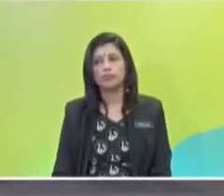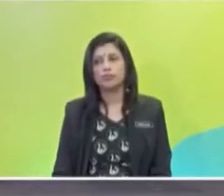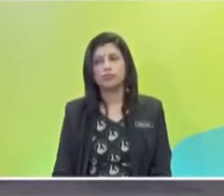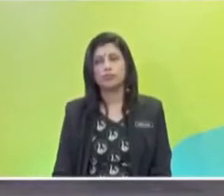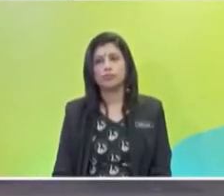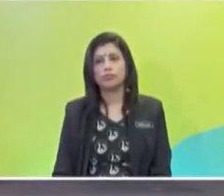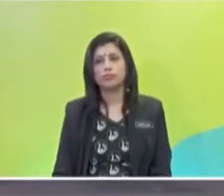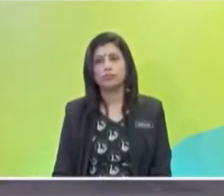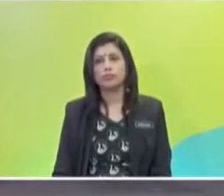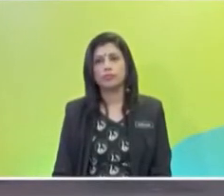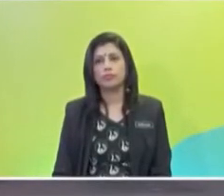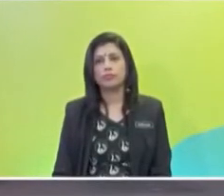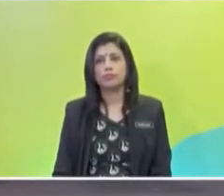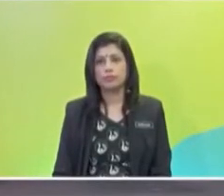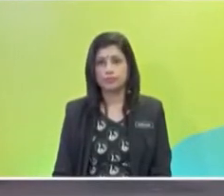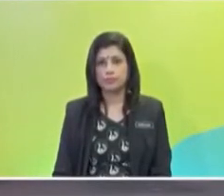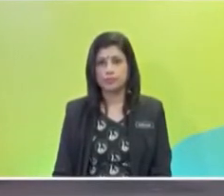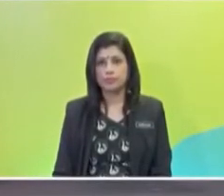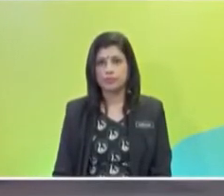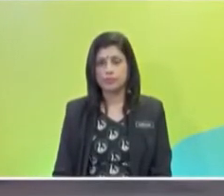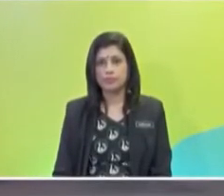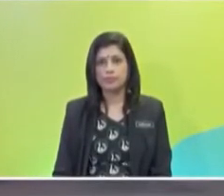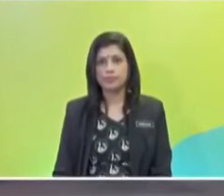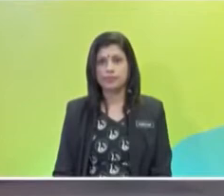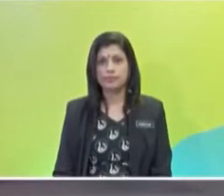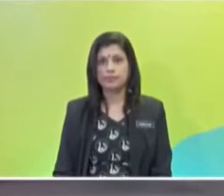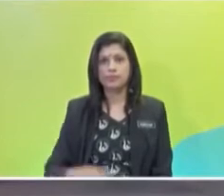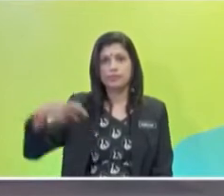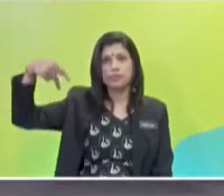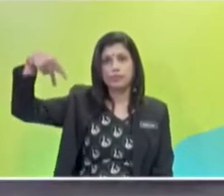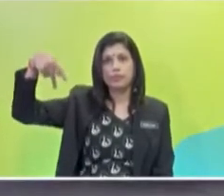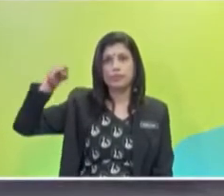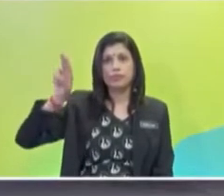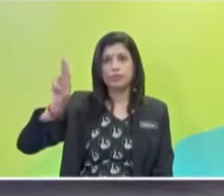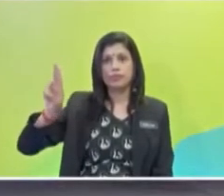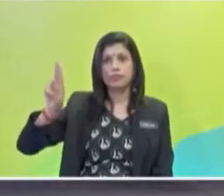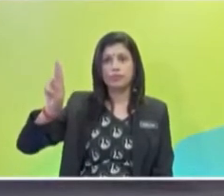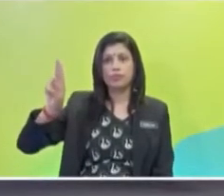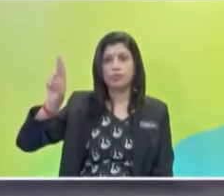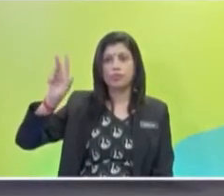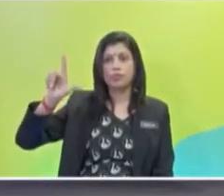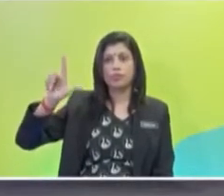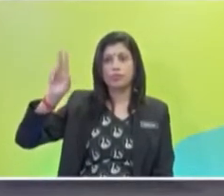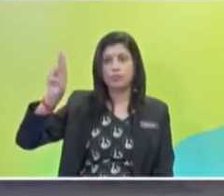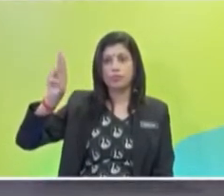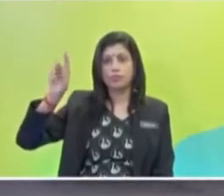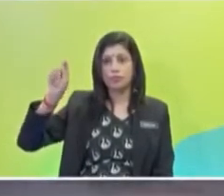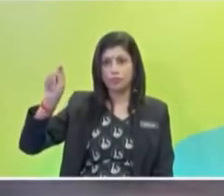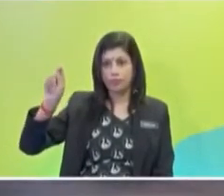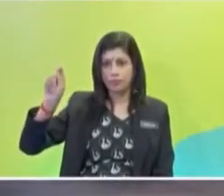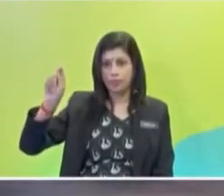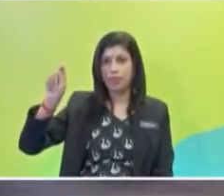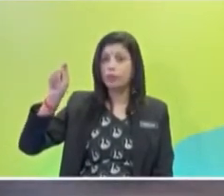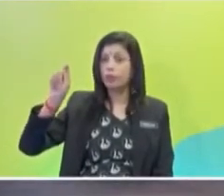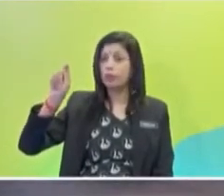kedai di kafe cikgu. Okey, yang pertama sekali jom kita eja sama-sama. P U P L U T